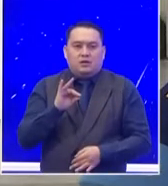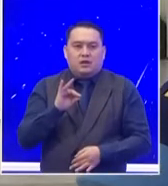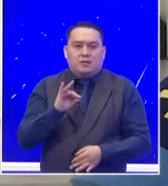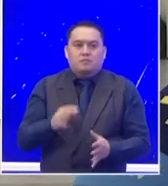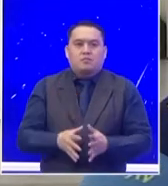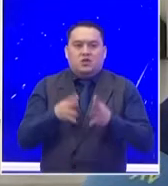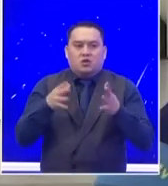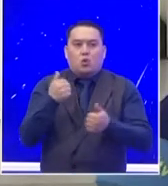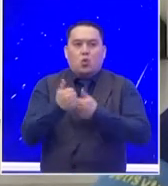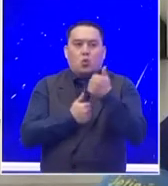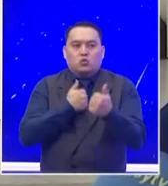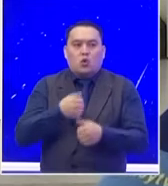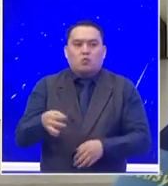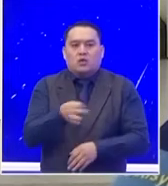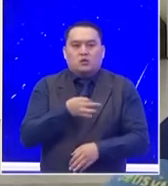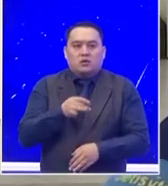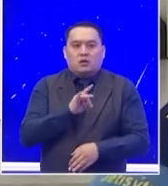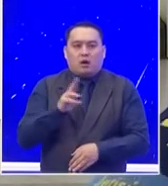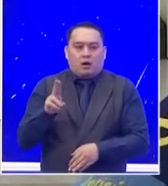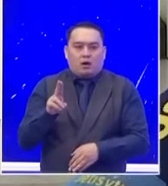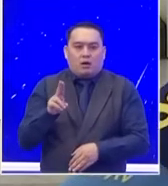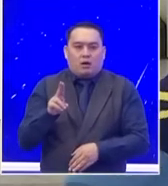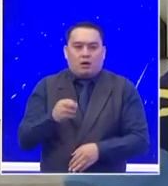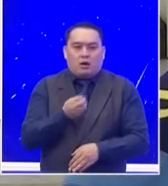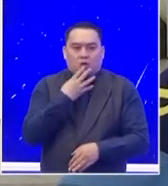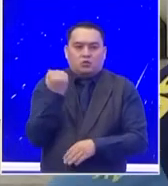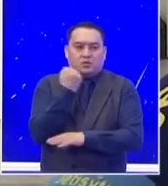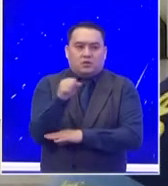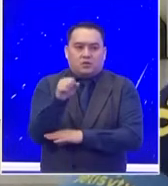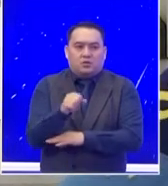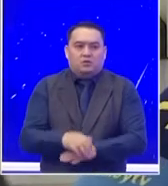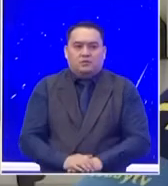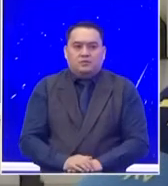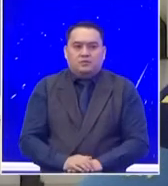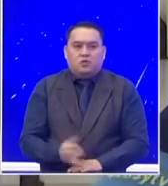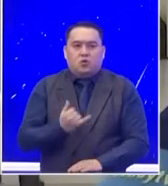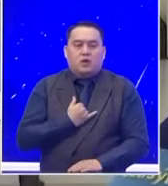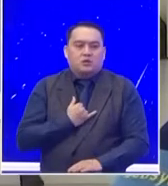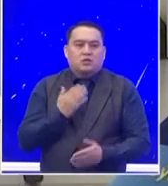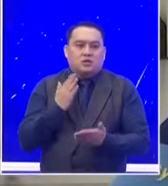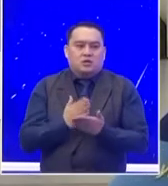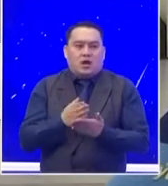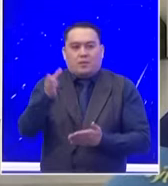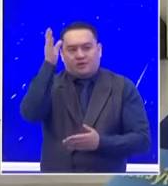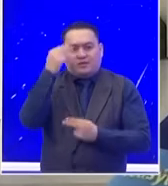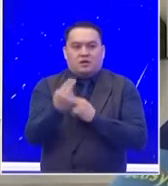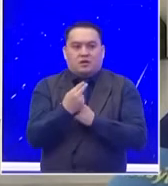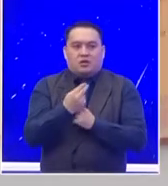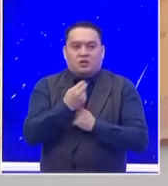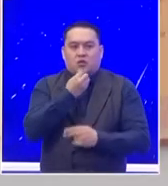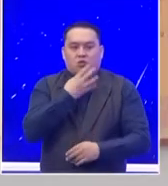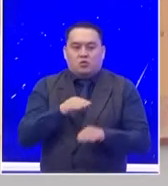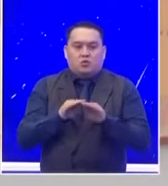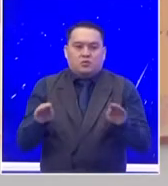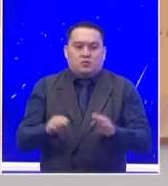больших этих конкурсах областных, республиканских получают хорошие места, так как у нас вообще воспитание на